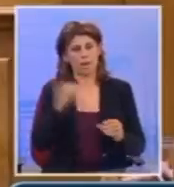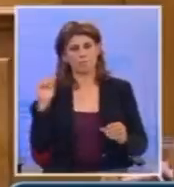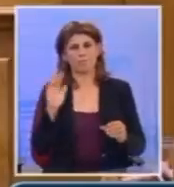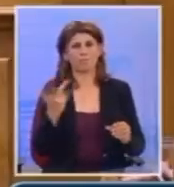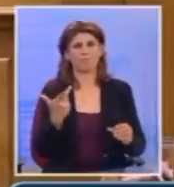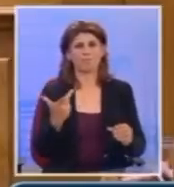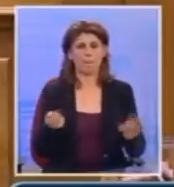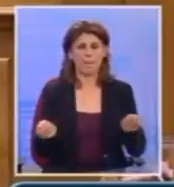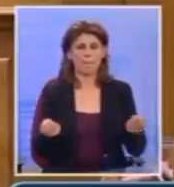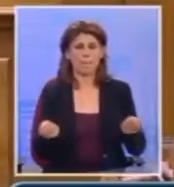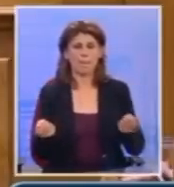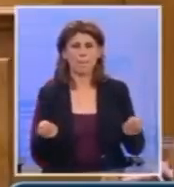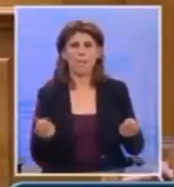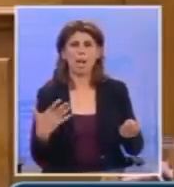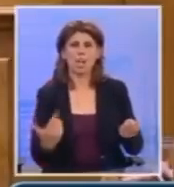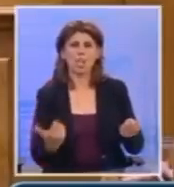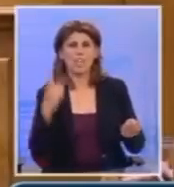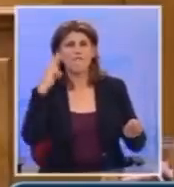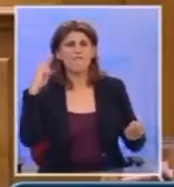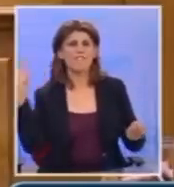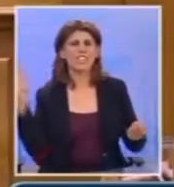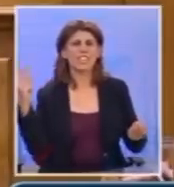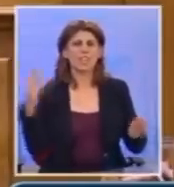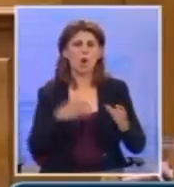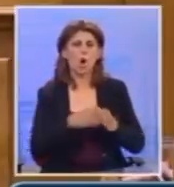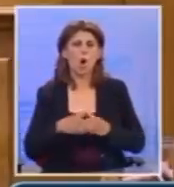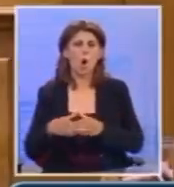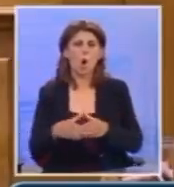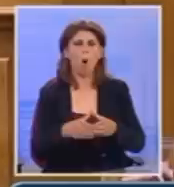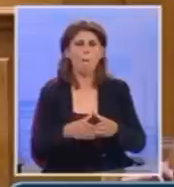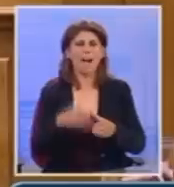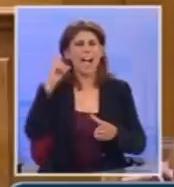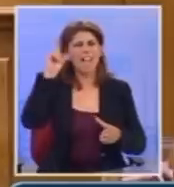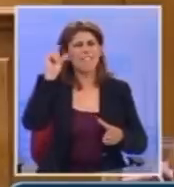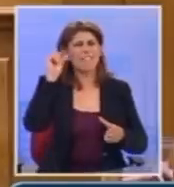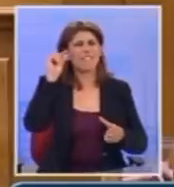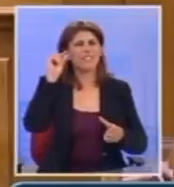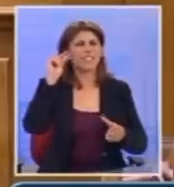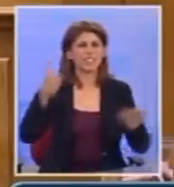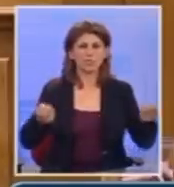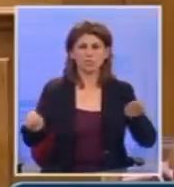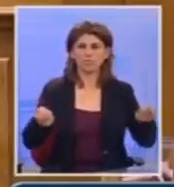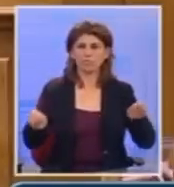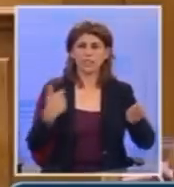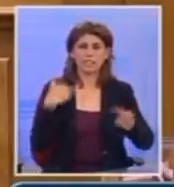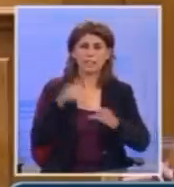το πατρονάρισμα των φοιτητικών παρατάξεων και των φοιτητοπατέρων, όπως λέτε. Η συμμετοχή του κάθε